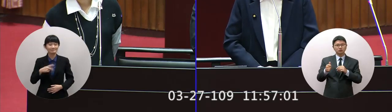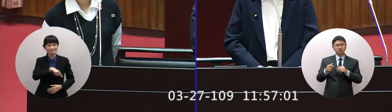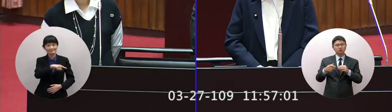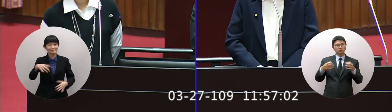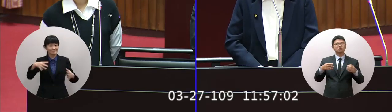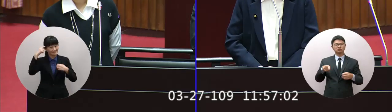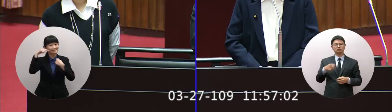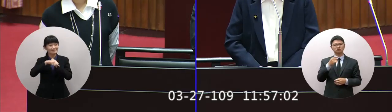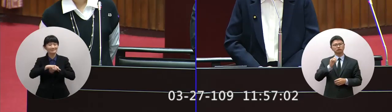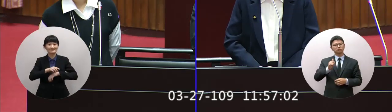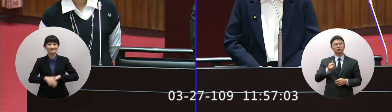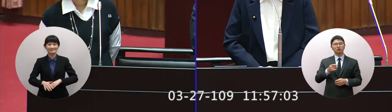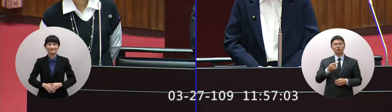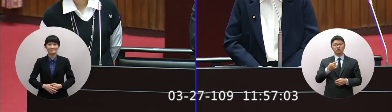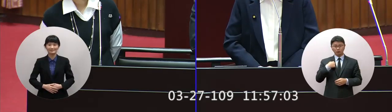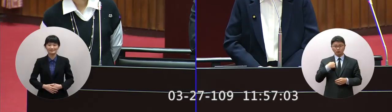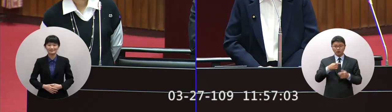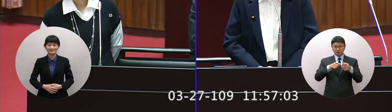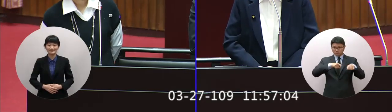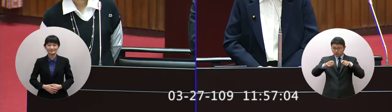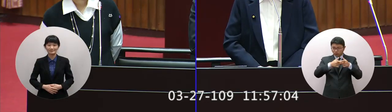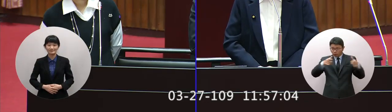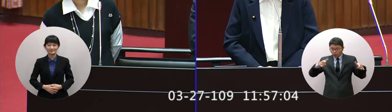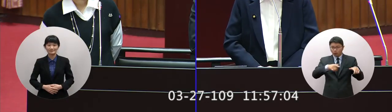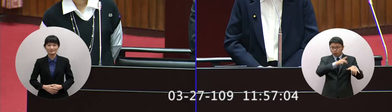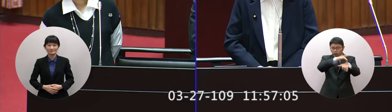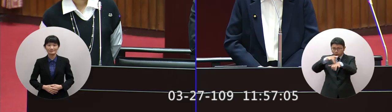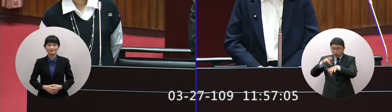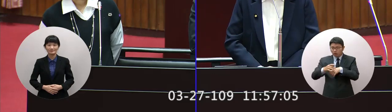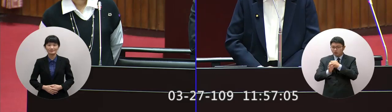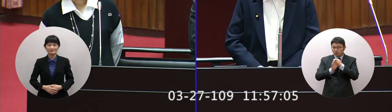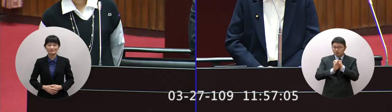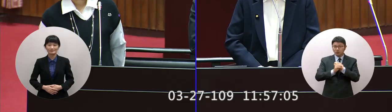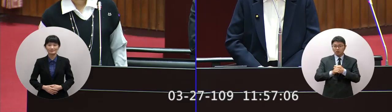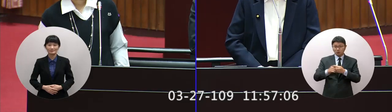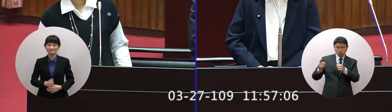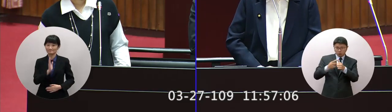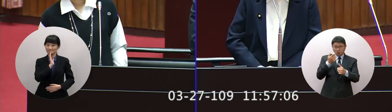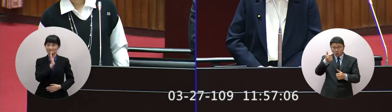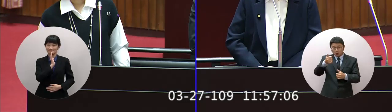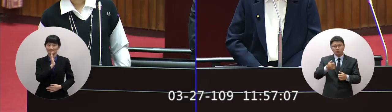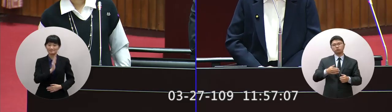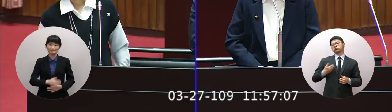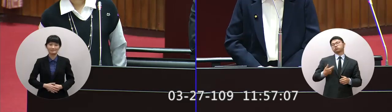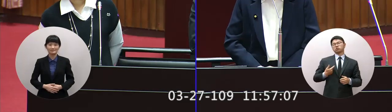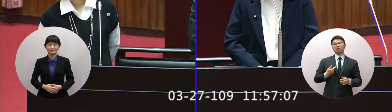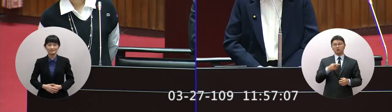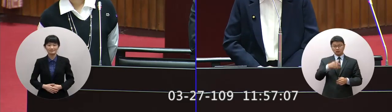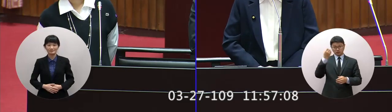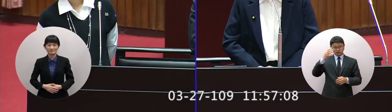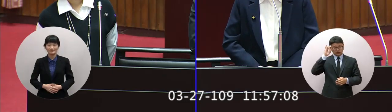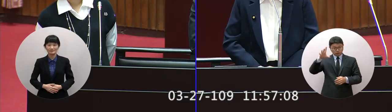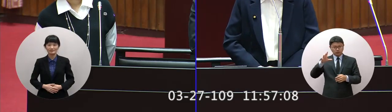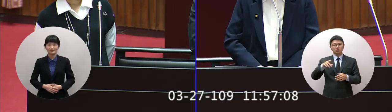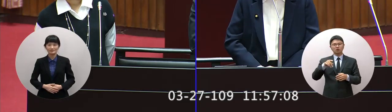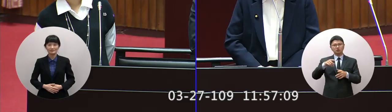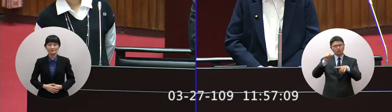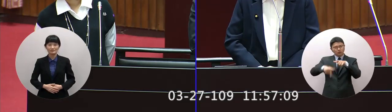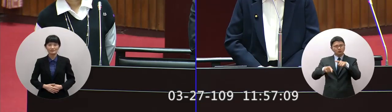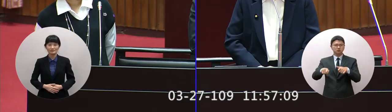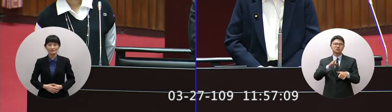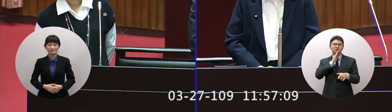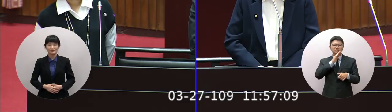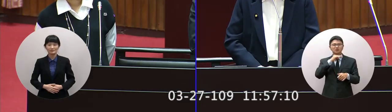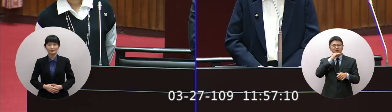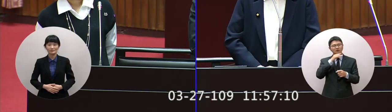下。 我们多方来试嘛，因为没有人知道什么方式是最好的。因为新创你都是要到好几年之后才会